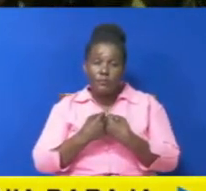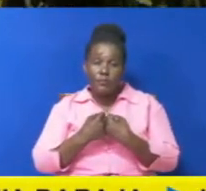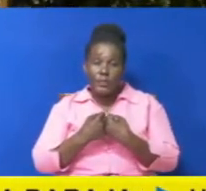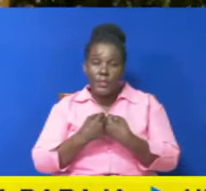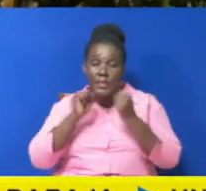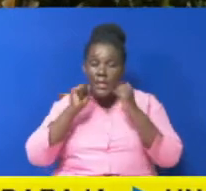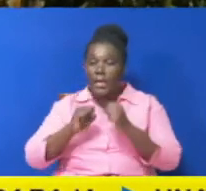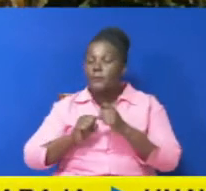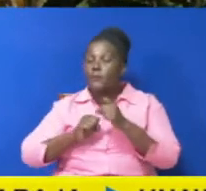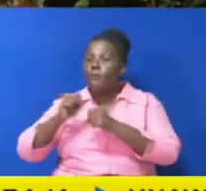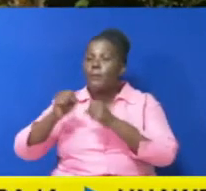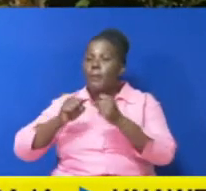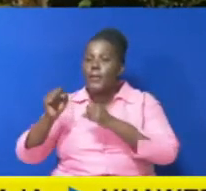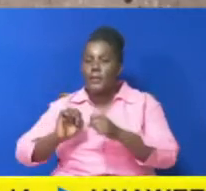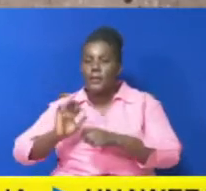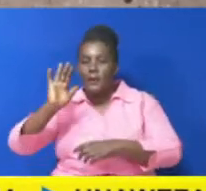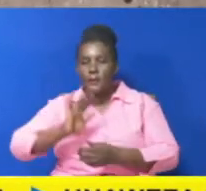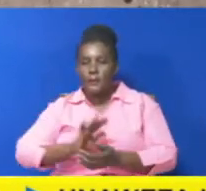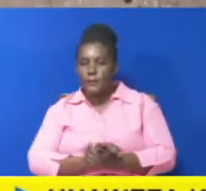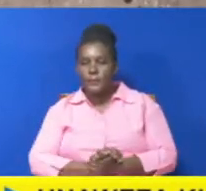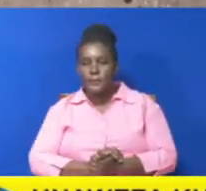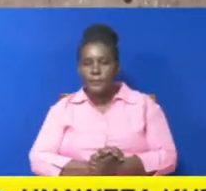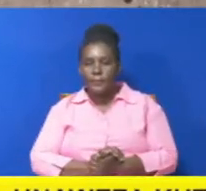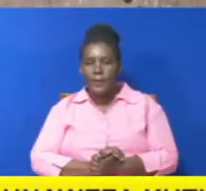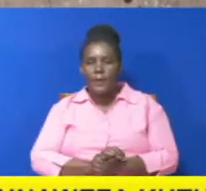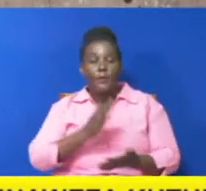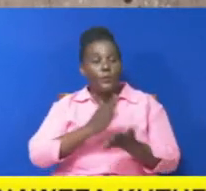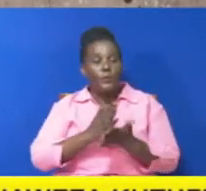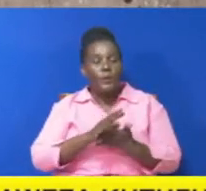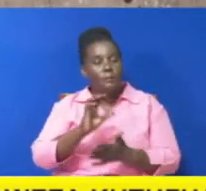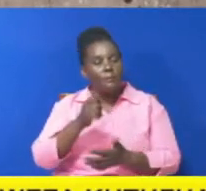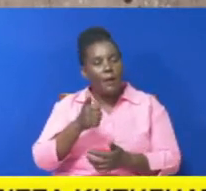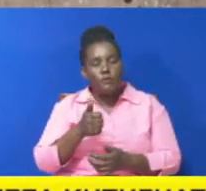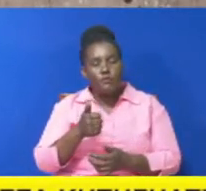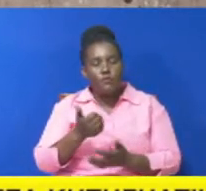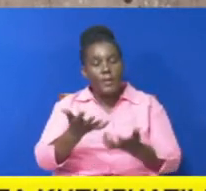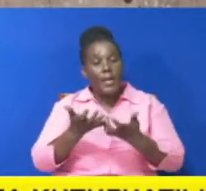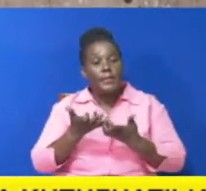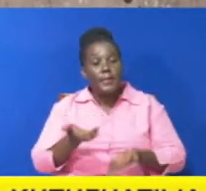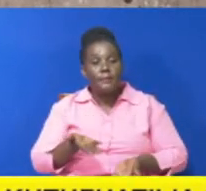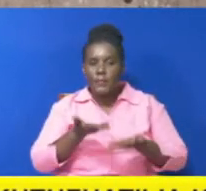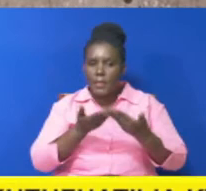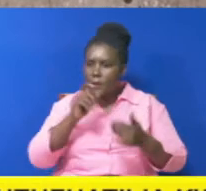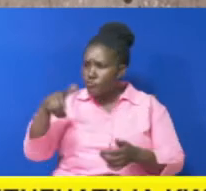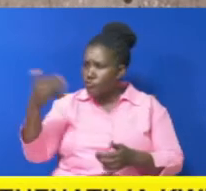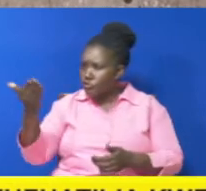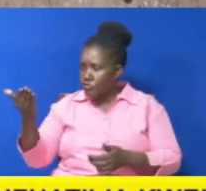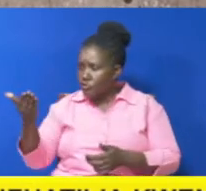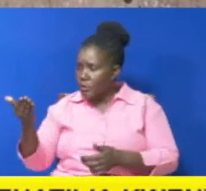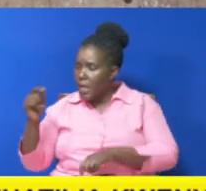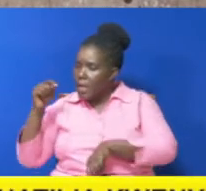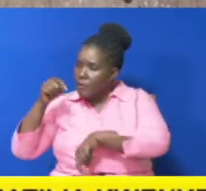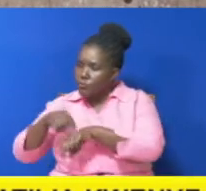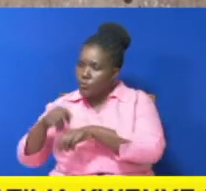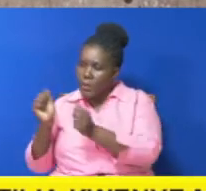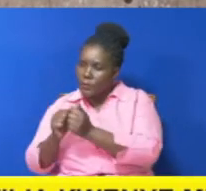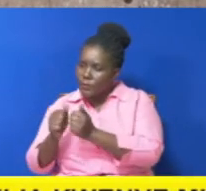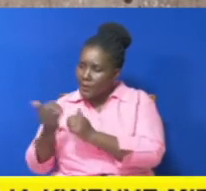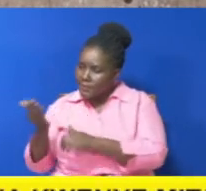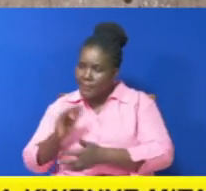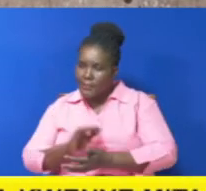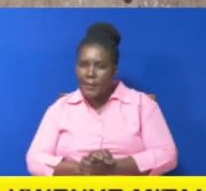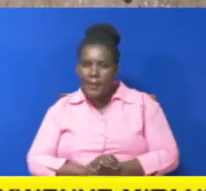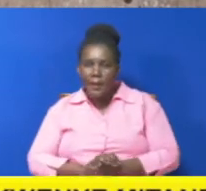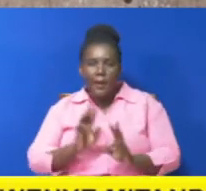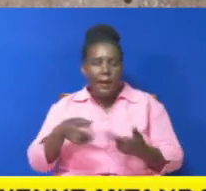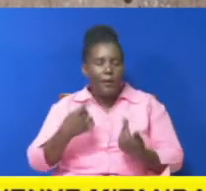nazo ndio hali halisi ya maisha. Bado nahitaji kusaidiwa kwa yoyote atakayeguswa, kwa yoyote atakayeona